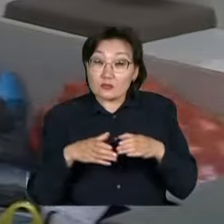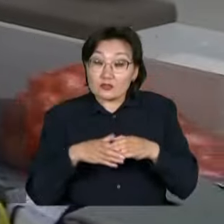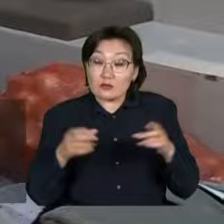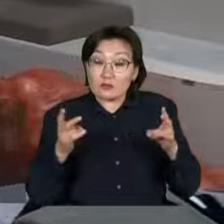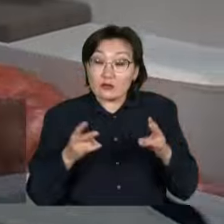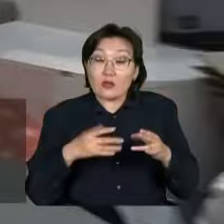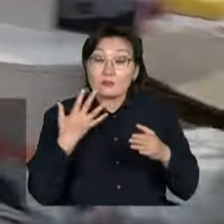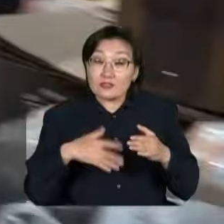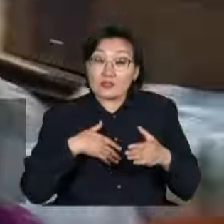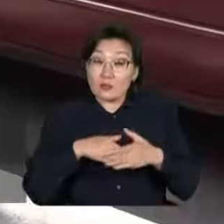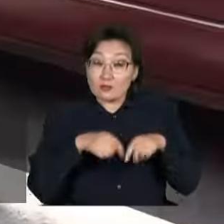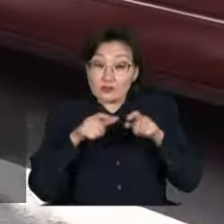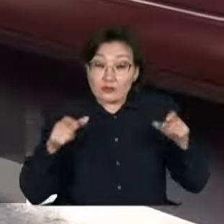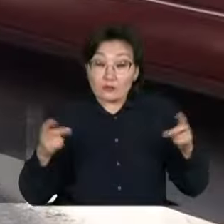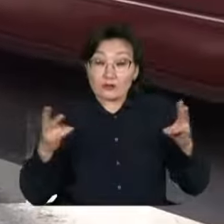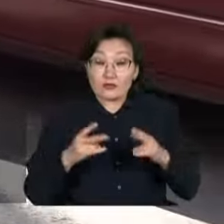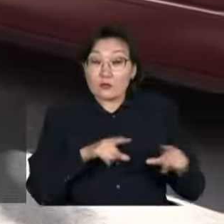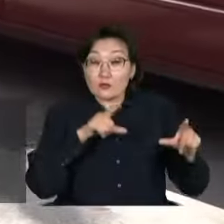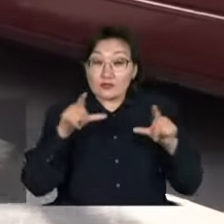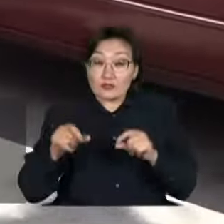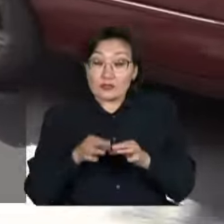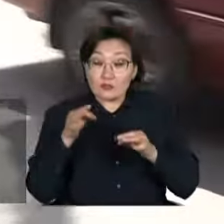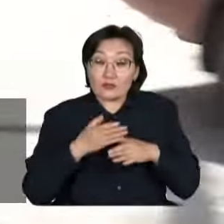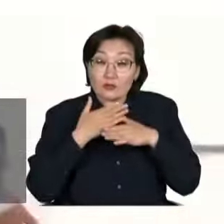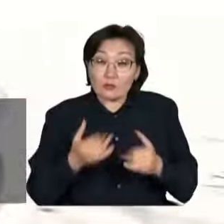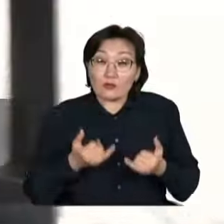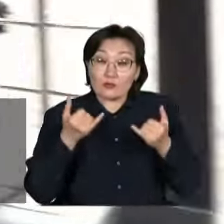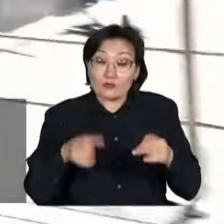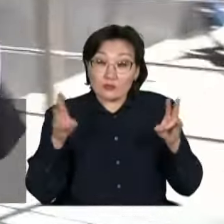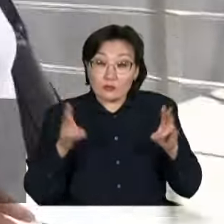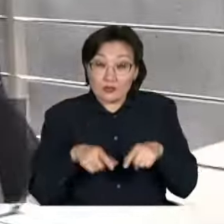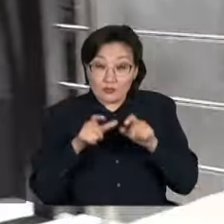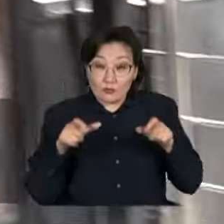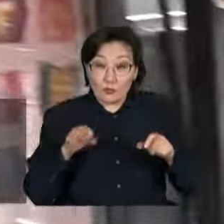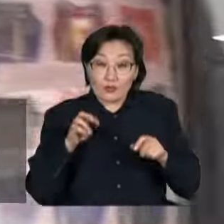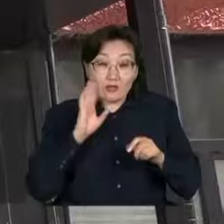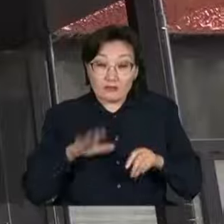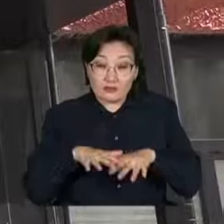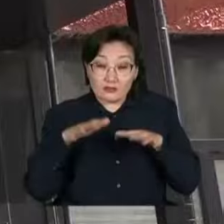необходимости они также готовы выехать в регионы для оказания помощи пострадавшим от наводнений.